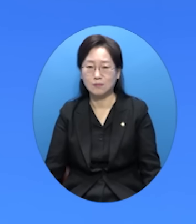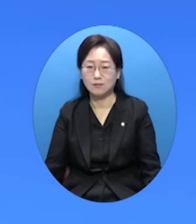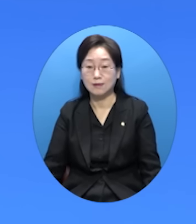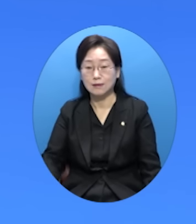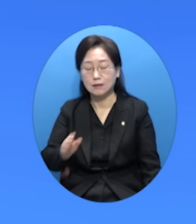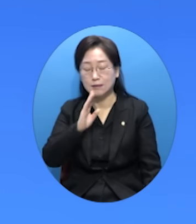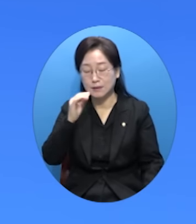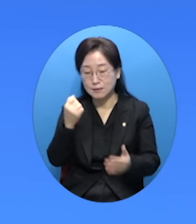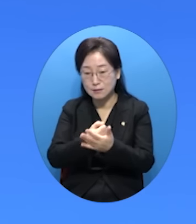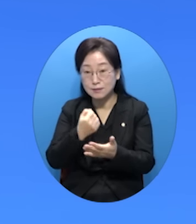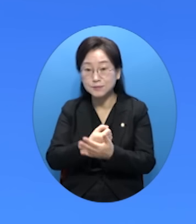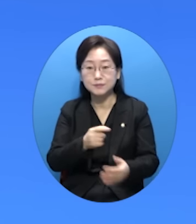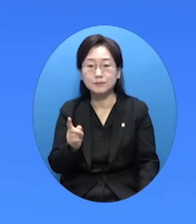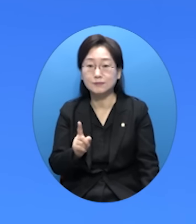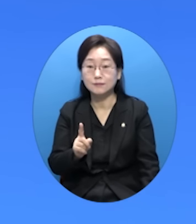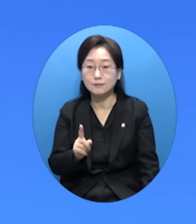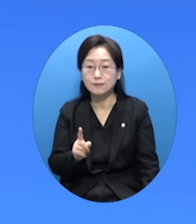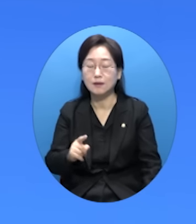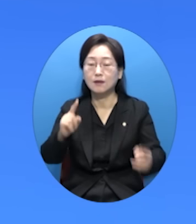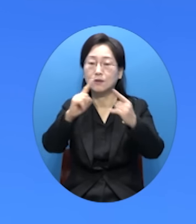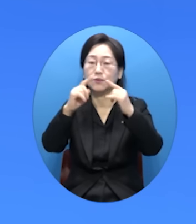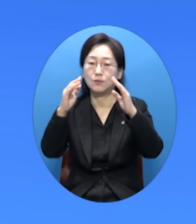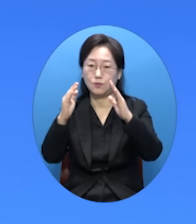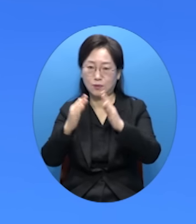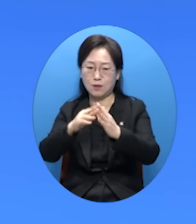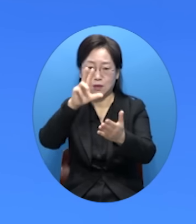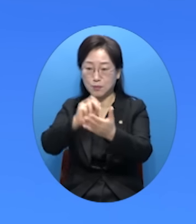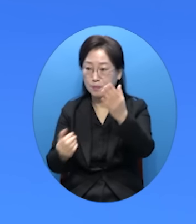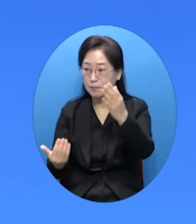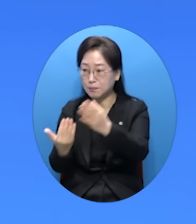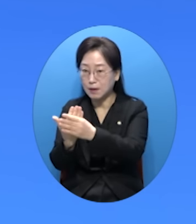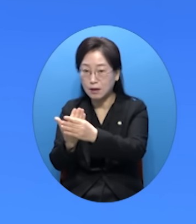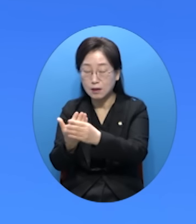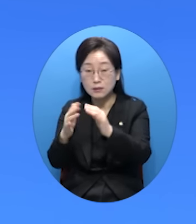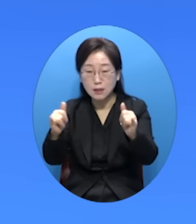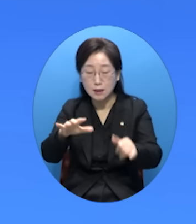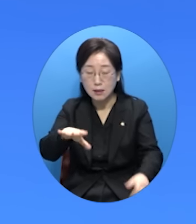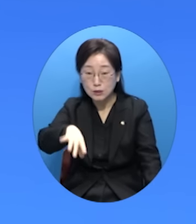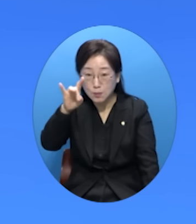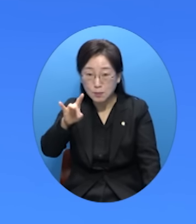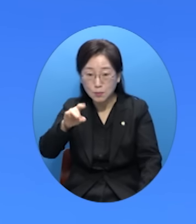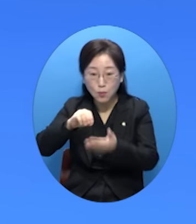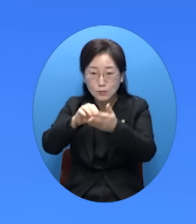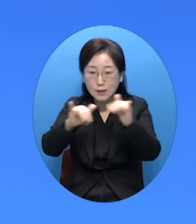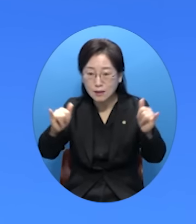참으로 안타까운 일은 교회에 문제를 일으키는 사람은 초신자들이 아닙니다.